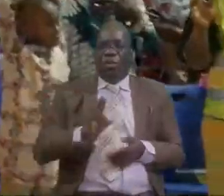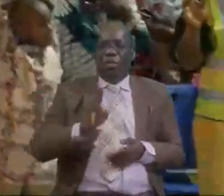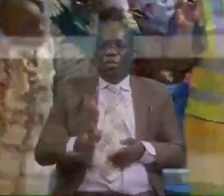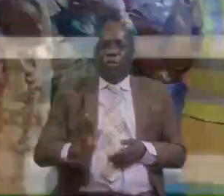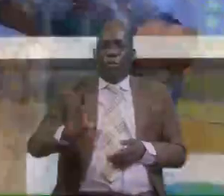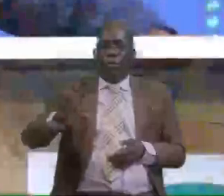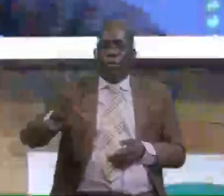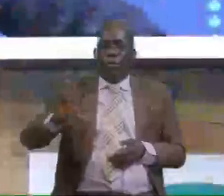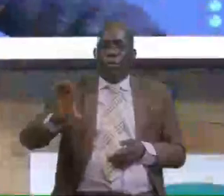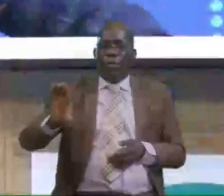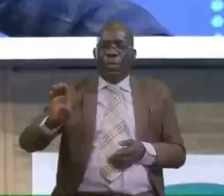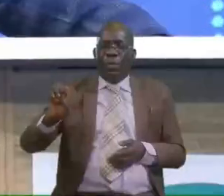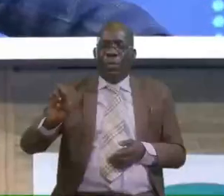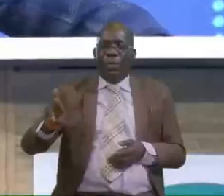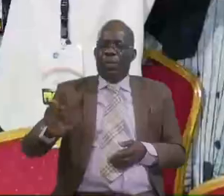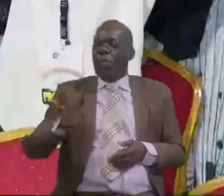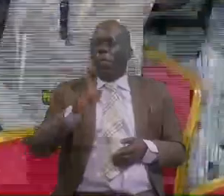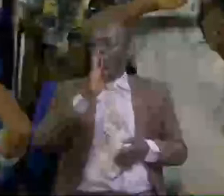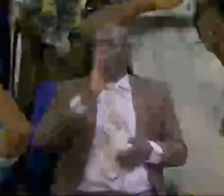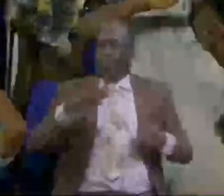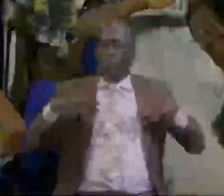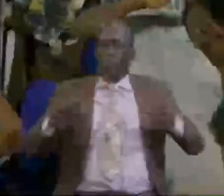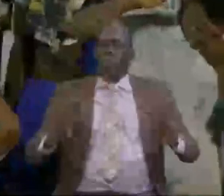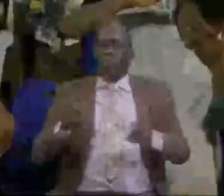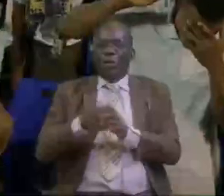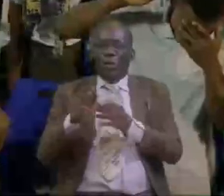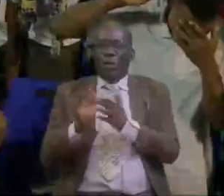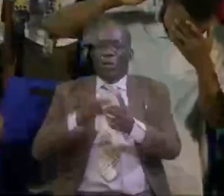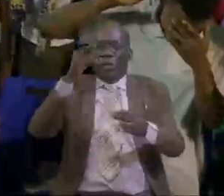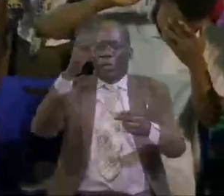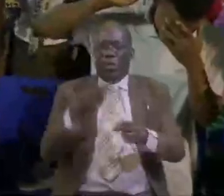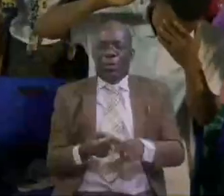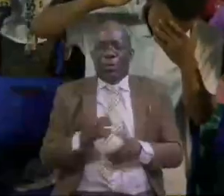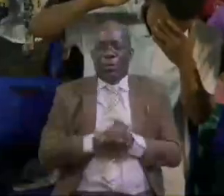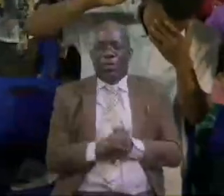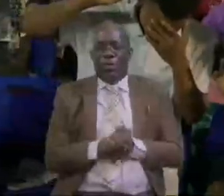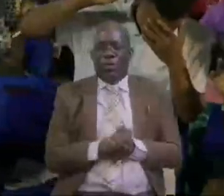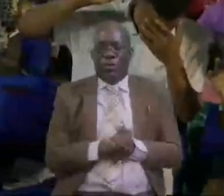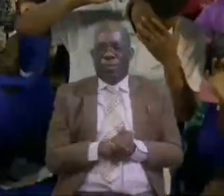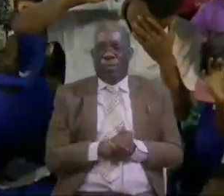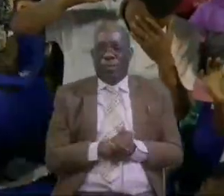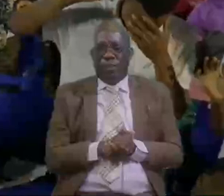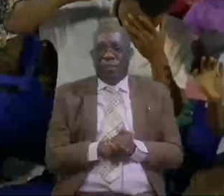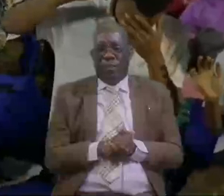Ulcère, sois guéri au nom de Jésus.